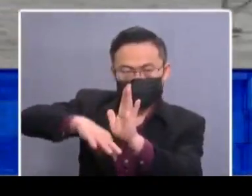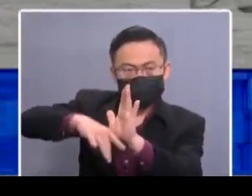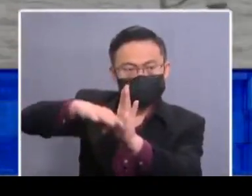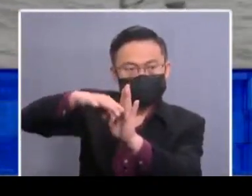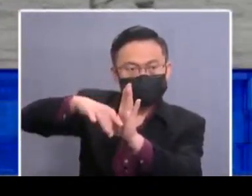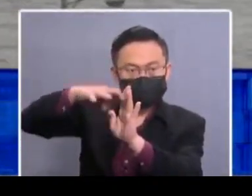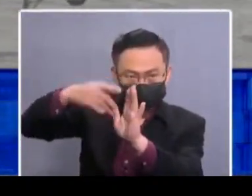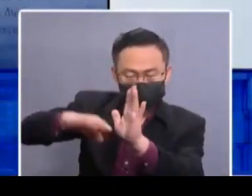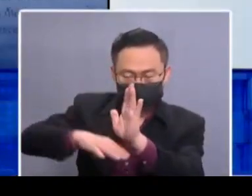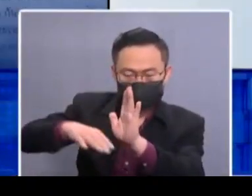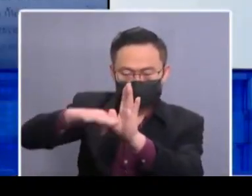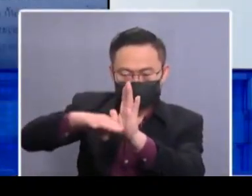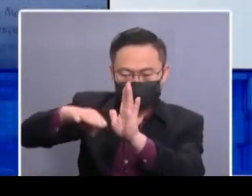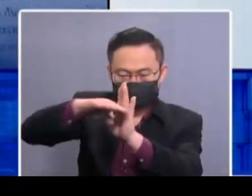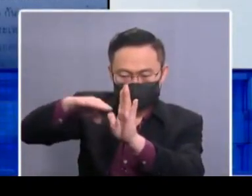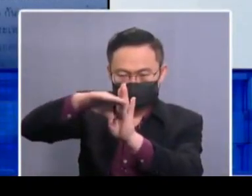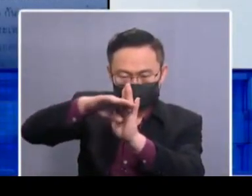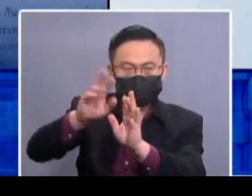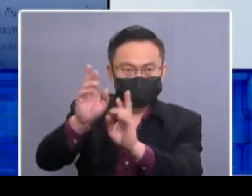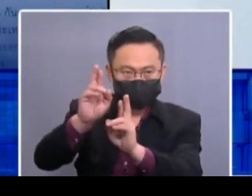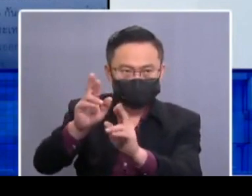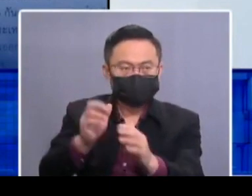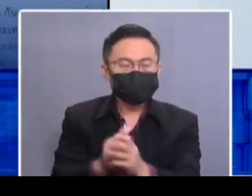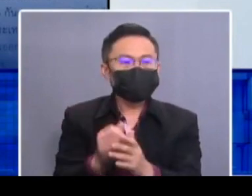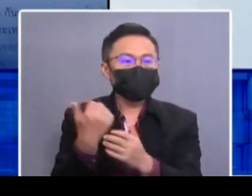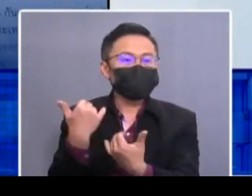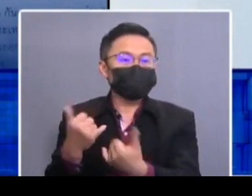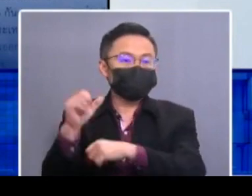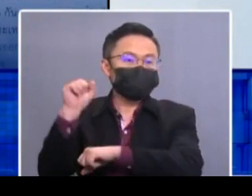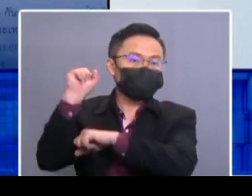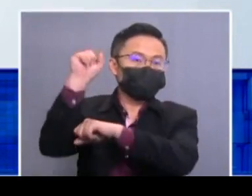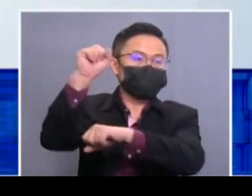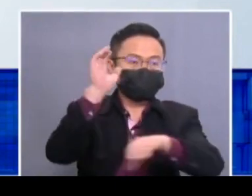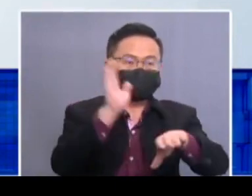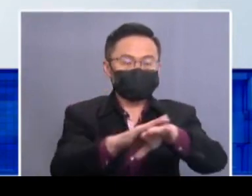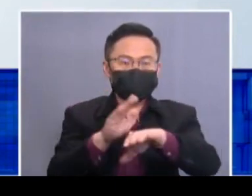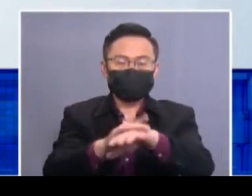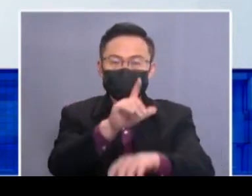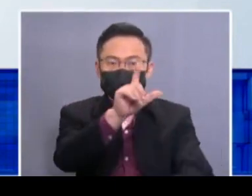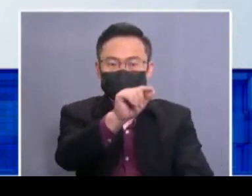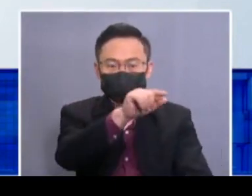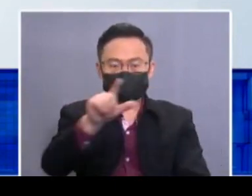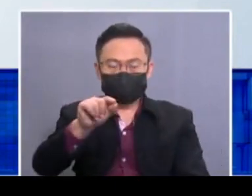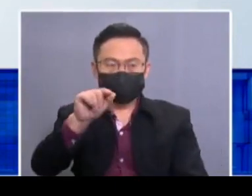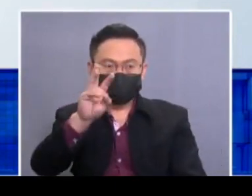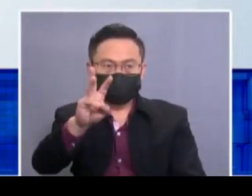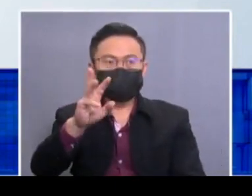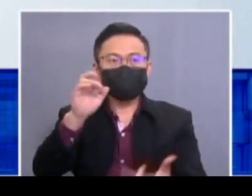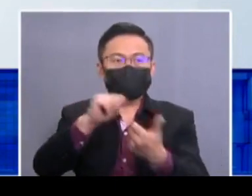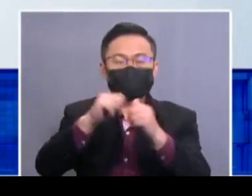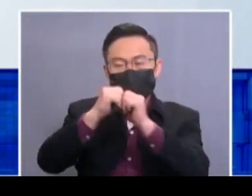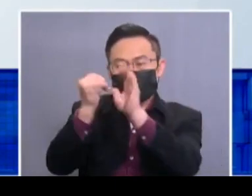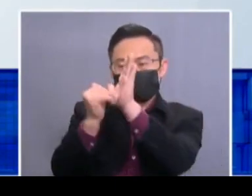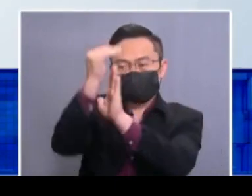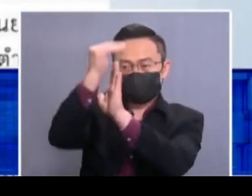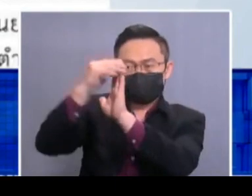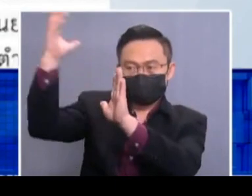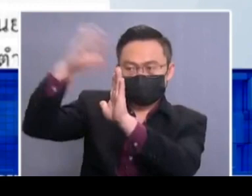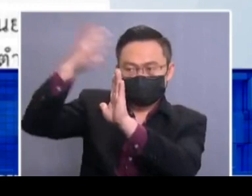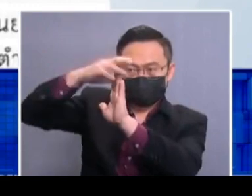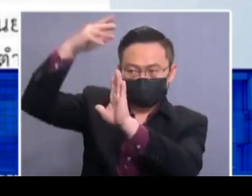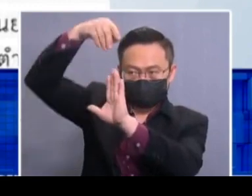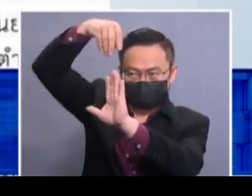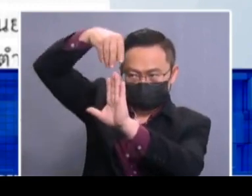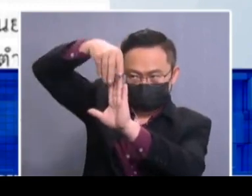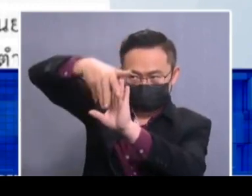มในพื้นที่ตอนบนลุ่มเจ้าพระยาตั้งแต่20ไปจนถึง26กันยายนจะทำให้เกิดน้ำหลากจากพื้นที่ตอนบนของลุ่มเจ้าพระ